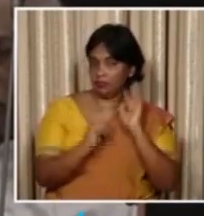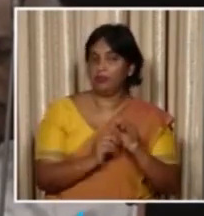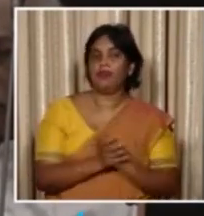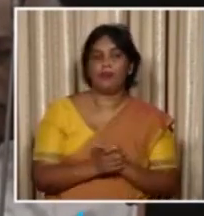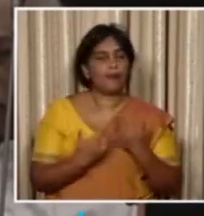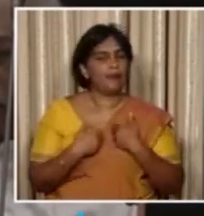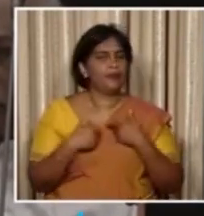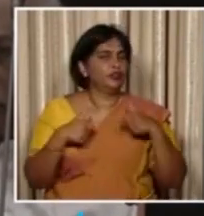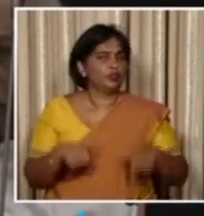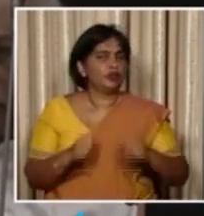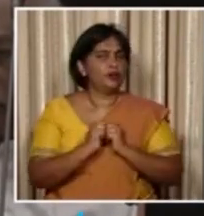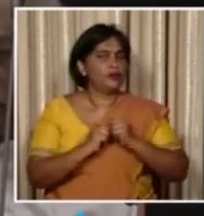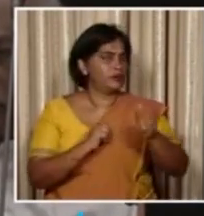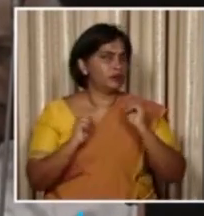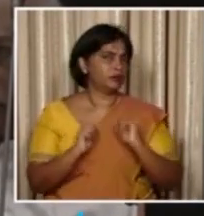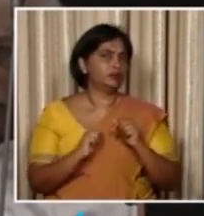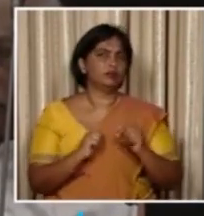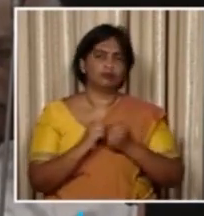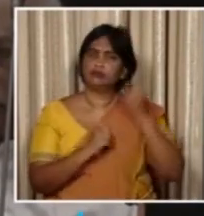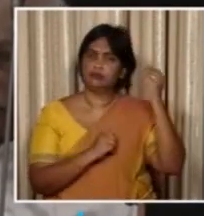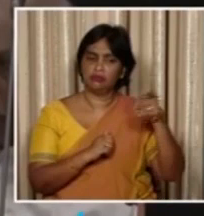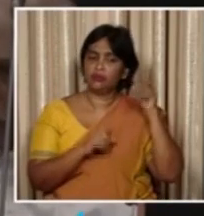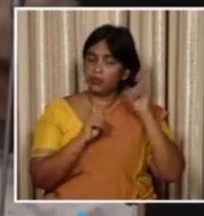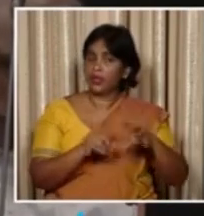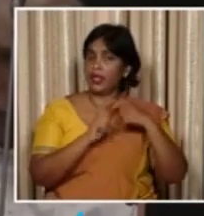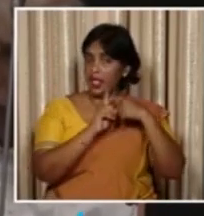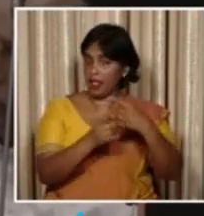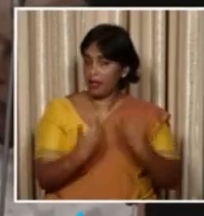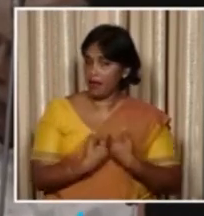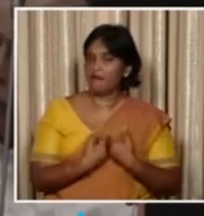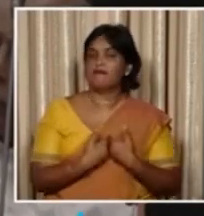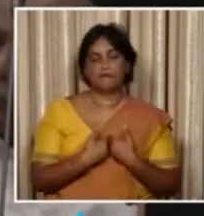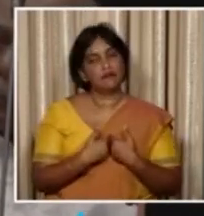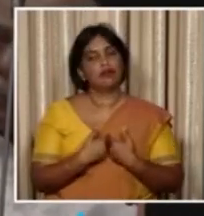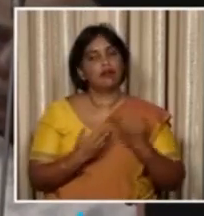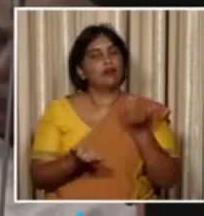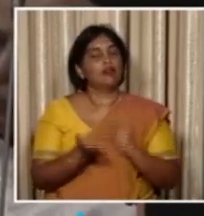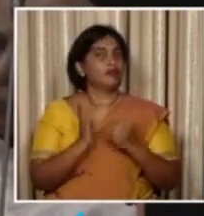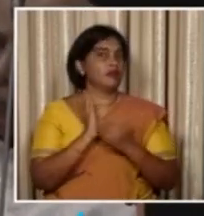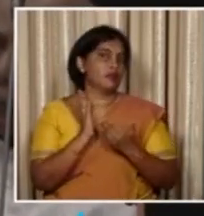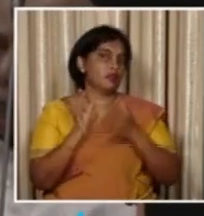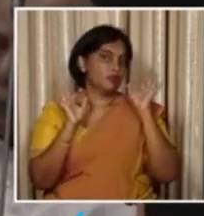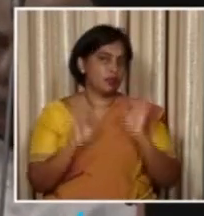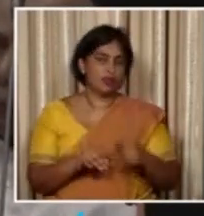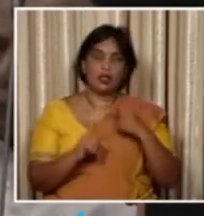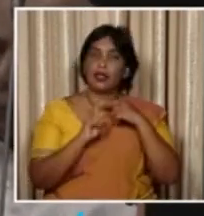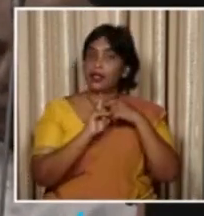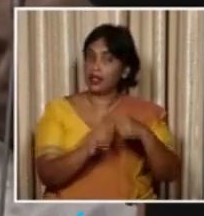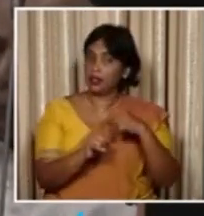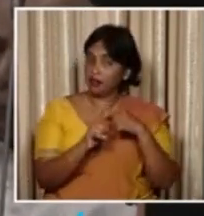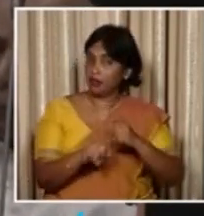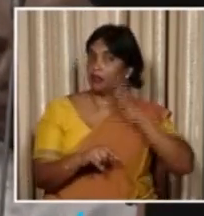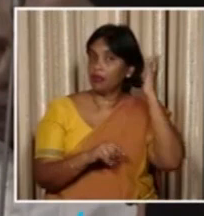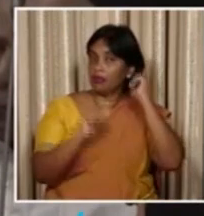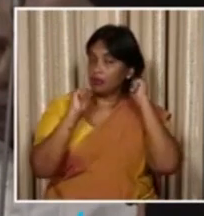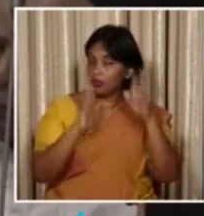අපි කොහොමද එහෙනම් මේ තෙන්ට යන්නේ? ඉතින් මේ ඉලක්ක තියනවා නම් අපි ආපහු කරදරේ වැටෙන්නේ නැහැ. ඒත් මේ ඉලක්ක සපුරා